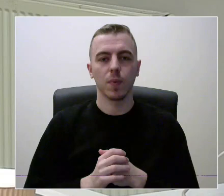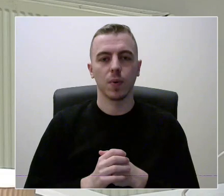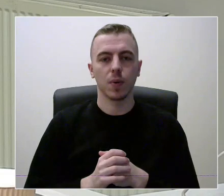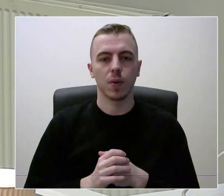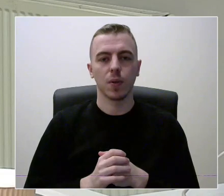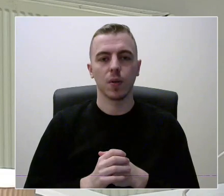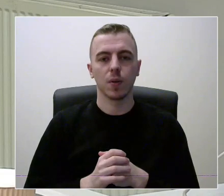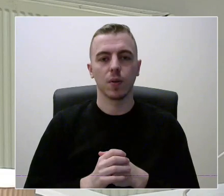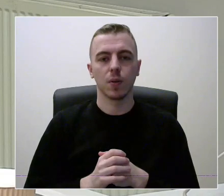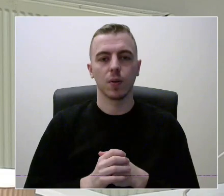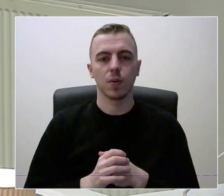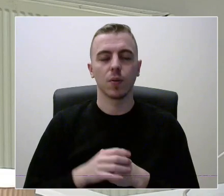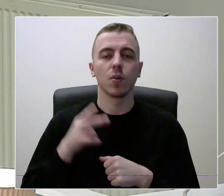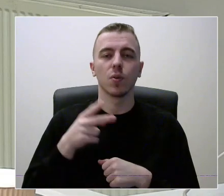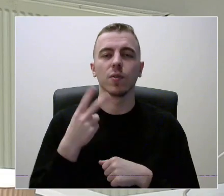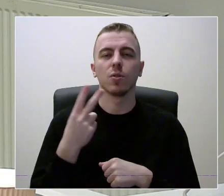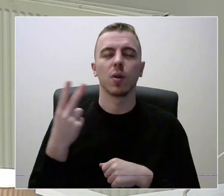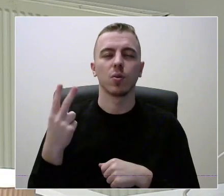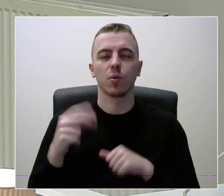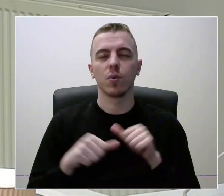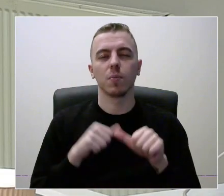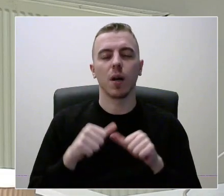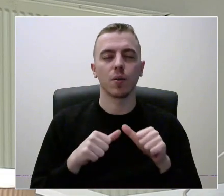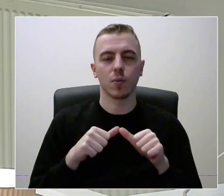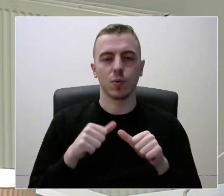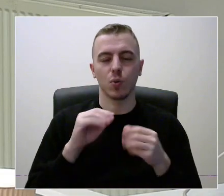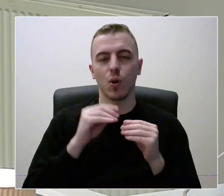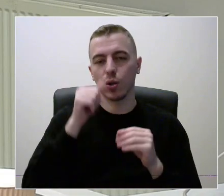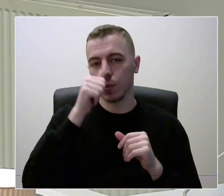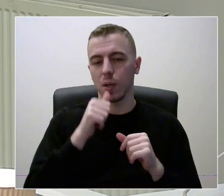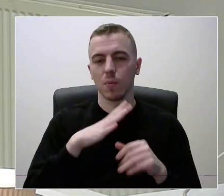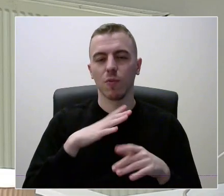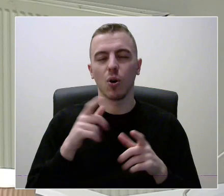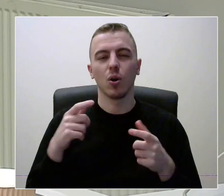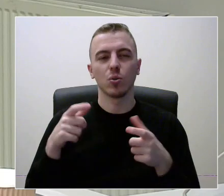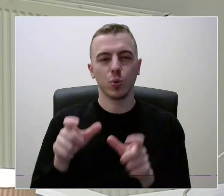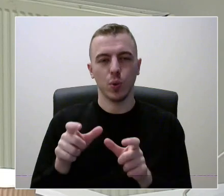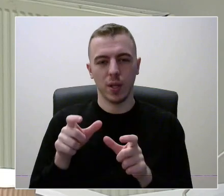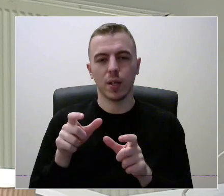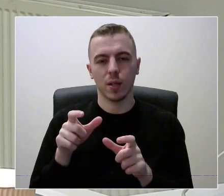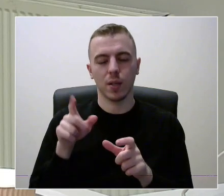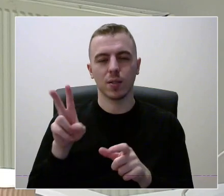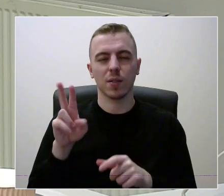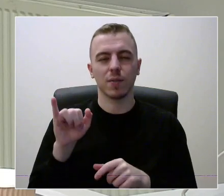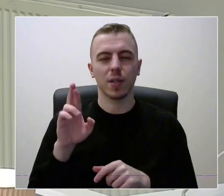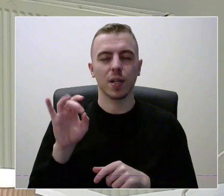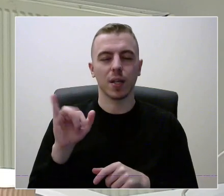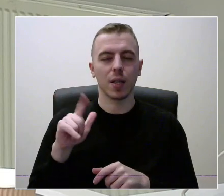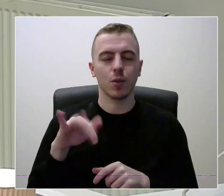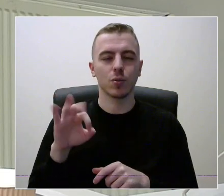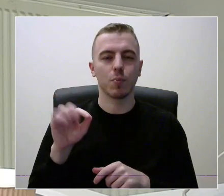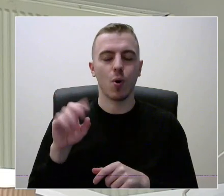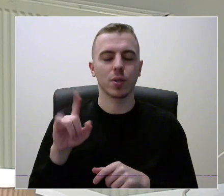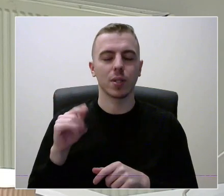Taigi 22 metų gruodžio mėnesį STT buvo sulaikytas administracijos direktorius Virgilijus Pozingis ir kelių statybinių įmonių